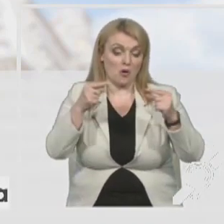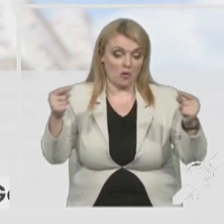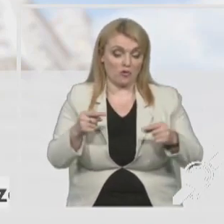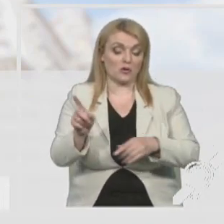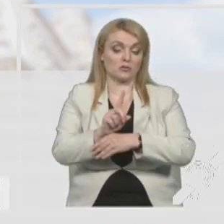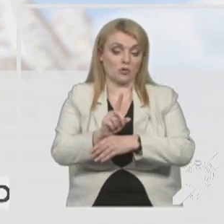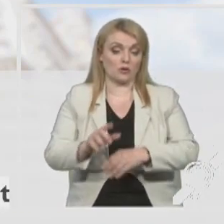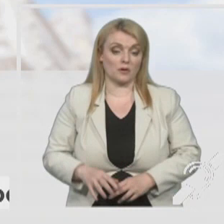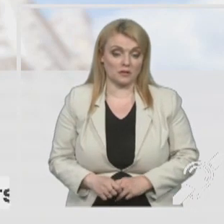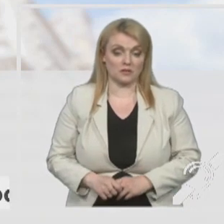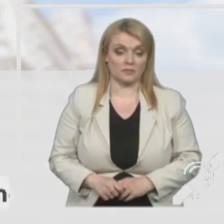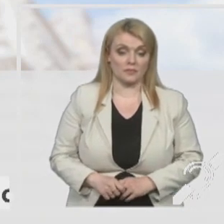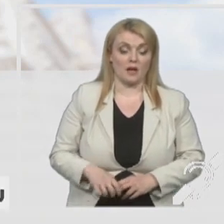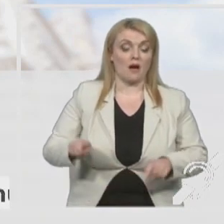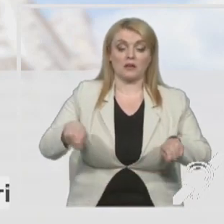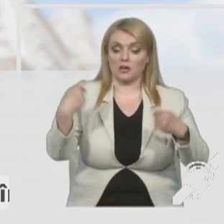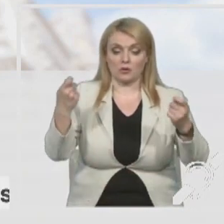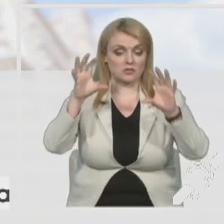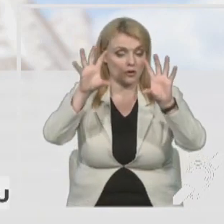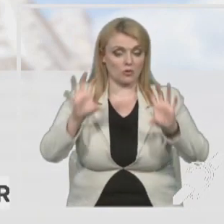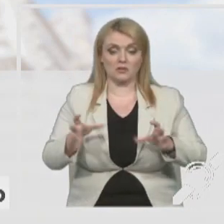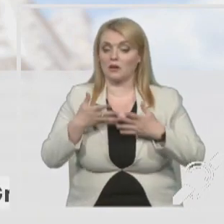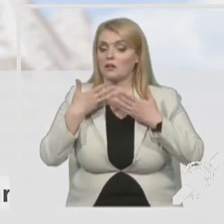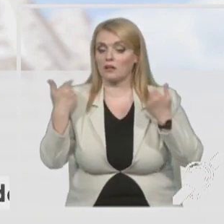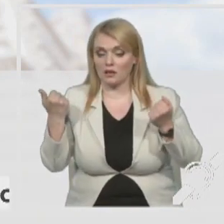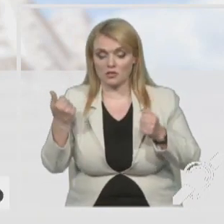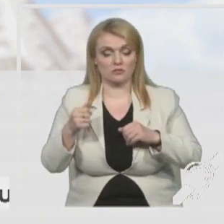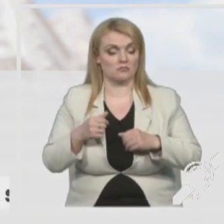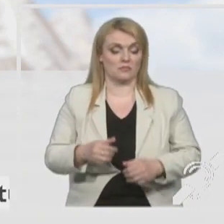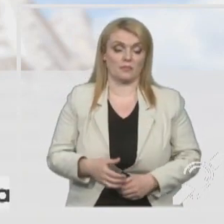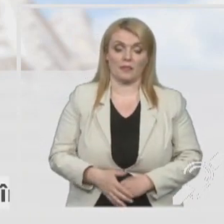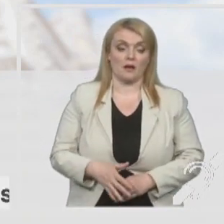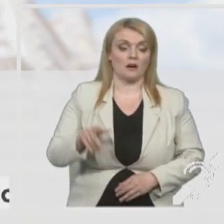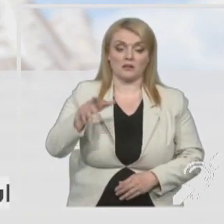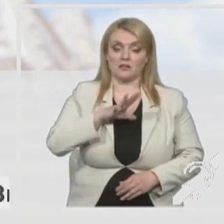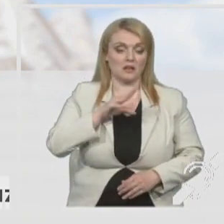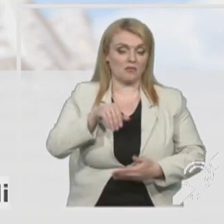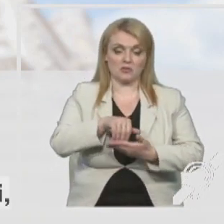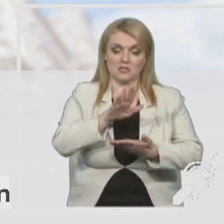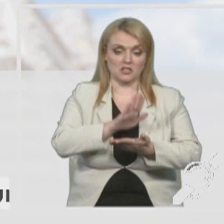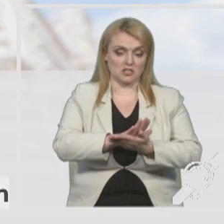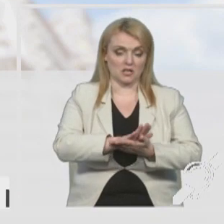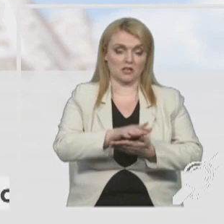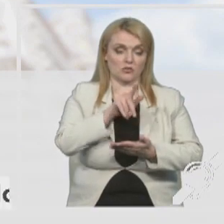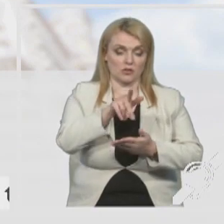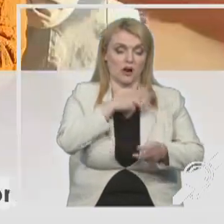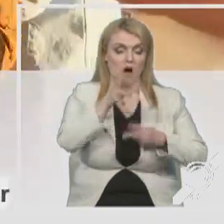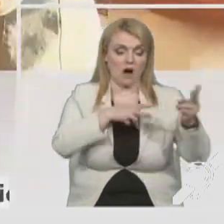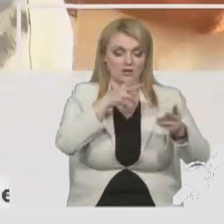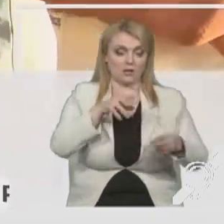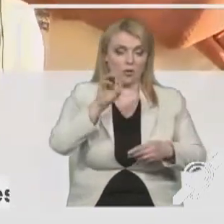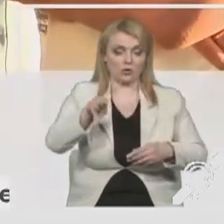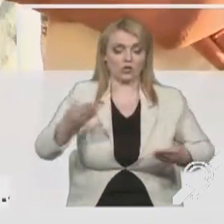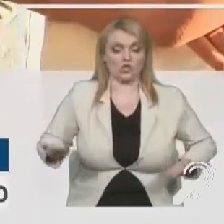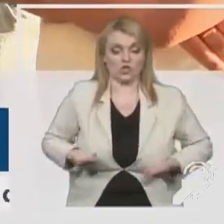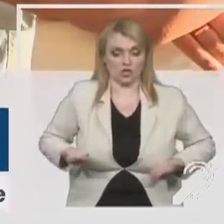legale aplicabile. Încălcări ale legii nu sunt. Nu au fost înregistrate plângeri la adresa direcției de la locatari.